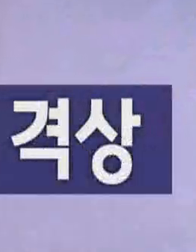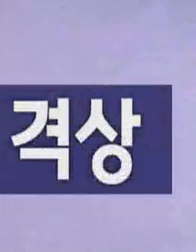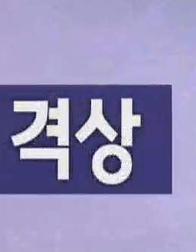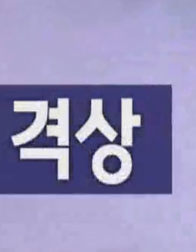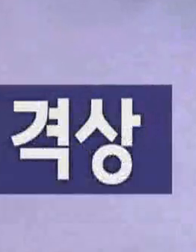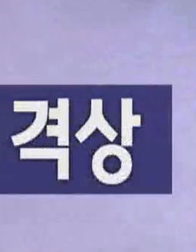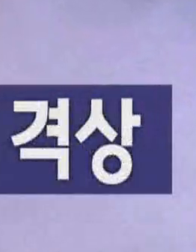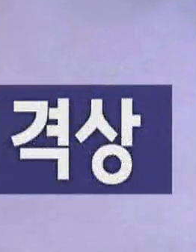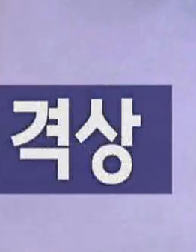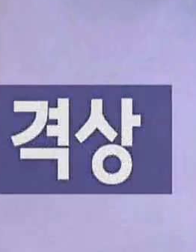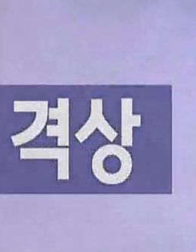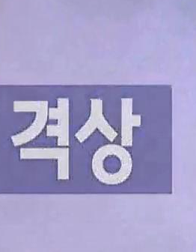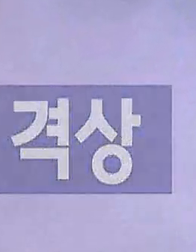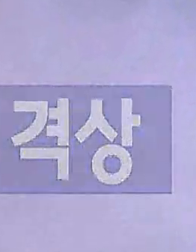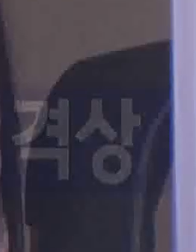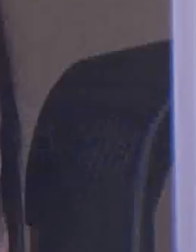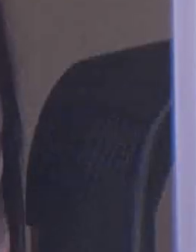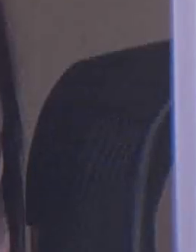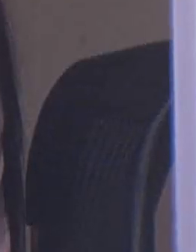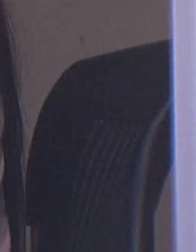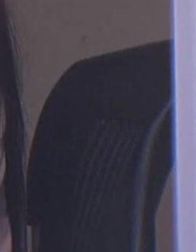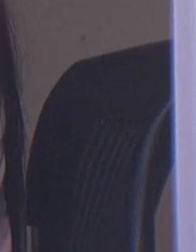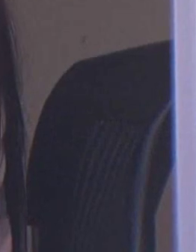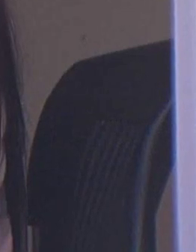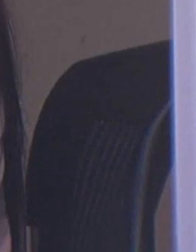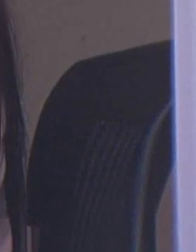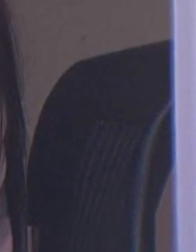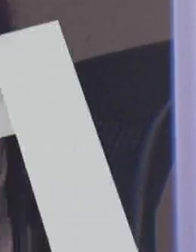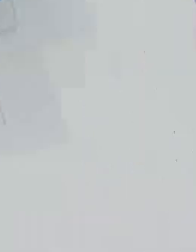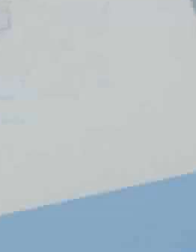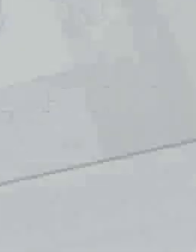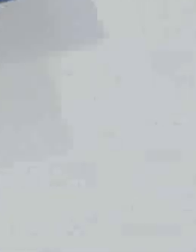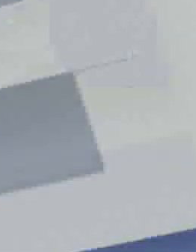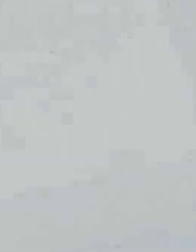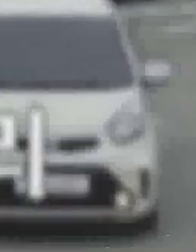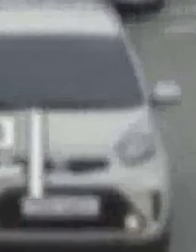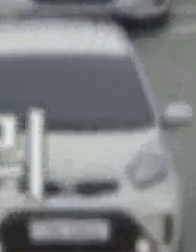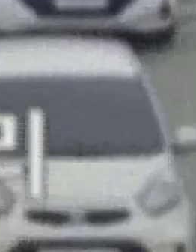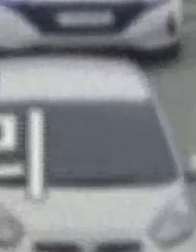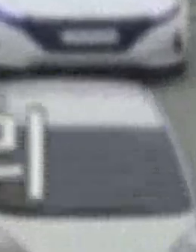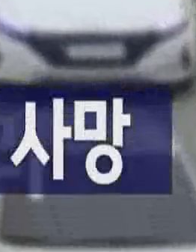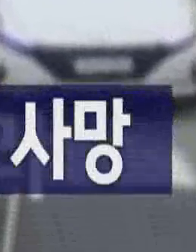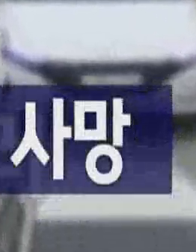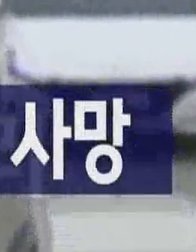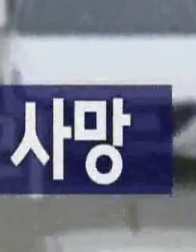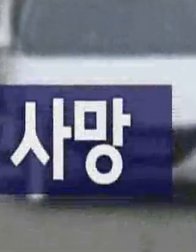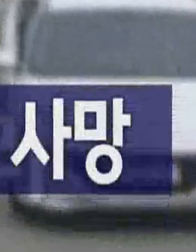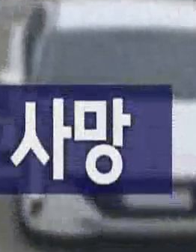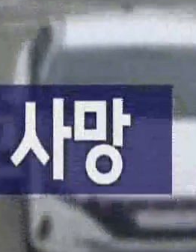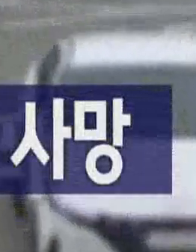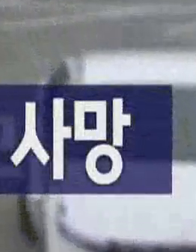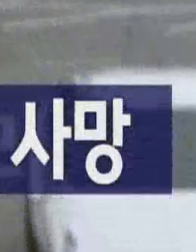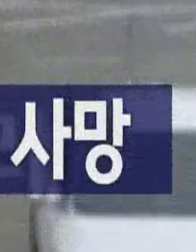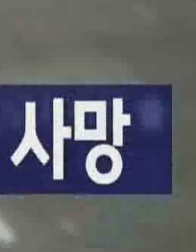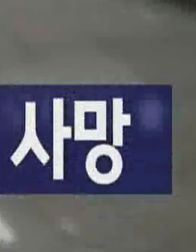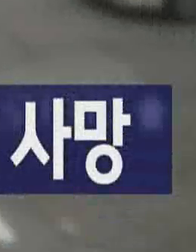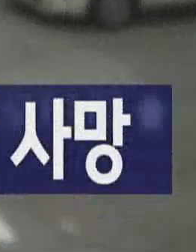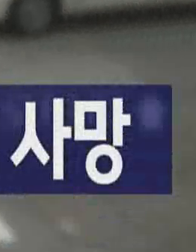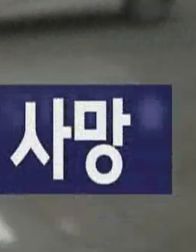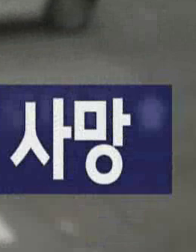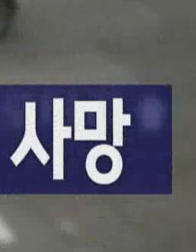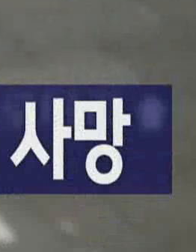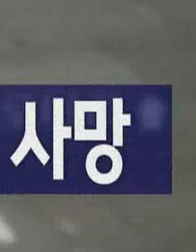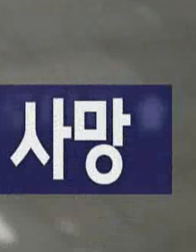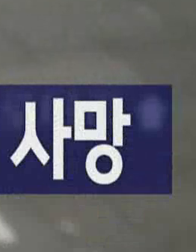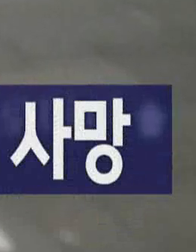오는 22일부터 사회적 거리 두기를 3단계로 격상합니다. 대형 화물차가 횡단보도를 건너던